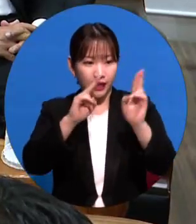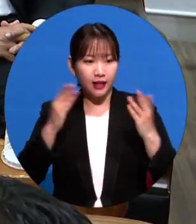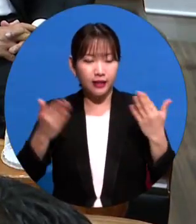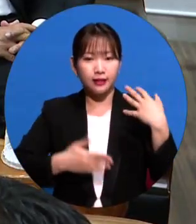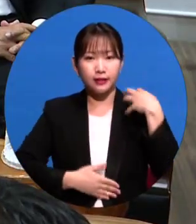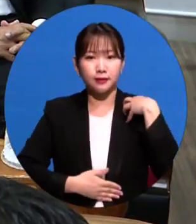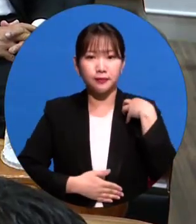하고 있습니다